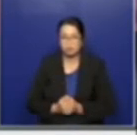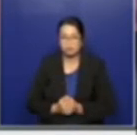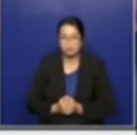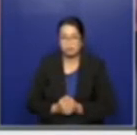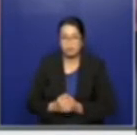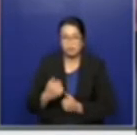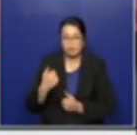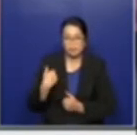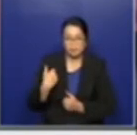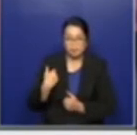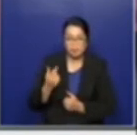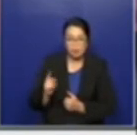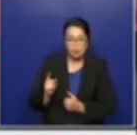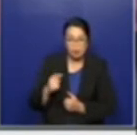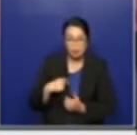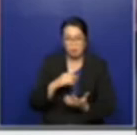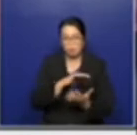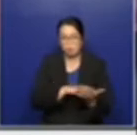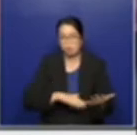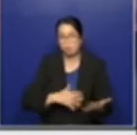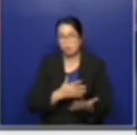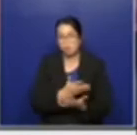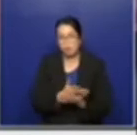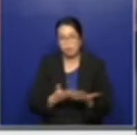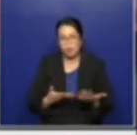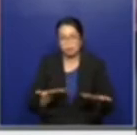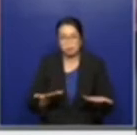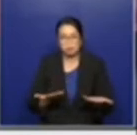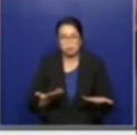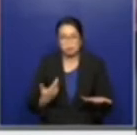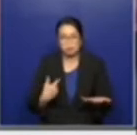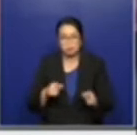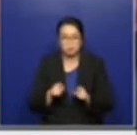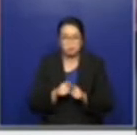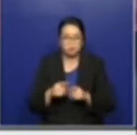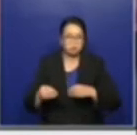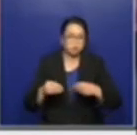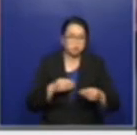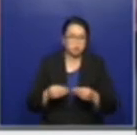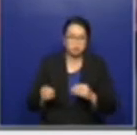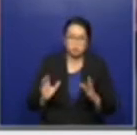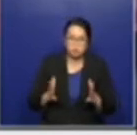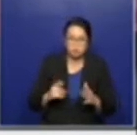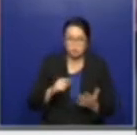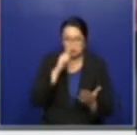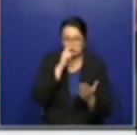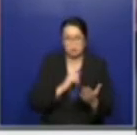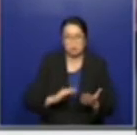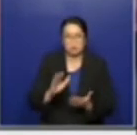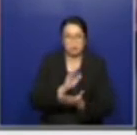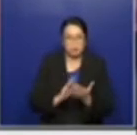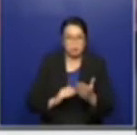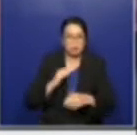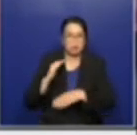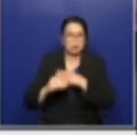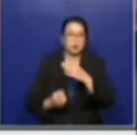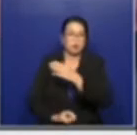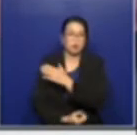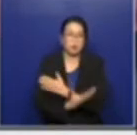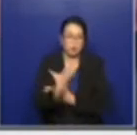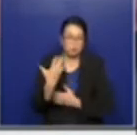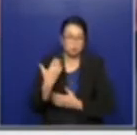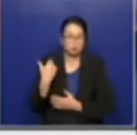ามีการที่จะวางแผนที่ไม่มีความยืดหยุ่นก็ทำให้การพัฒนาประเทศเนี่ยขาดโอกาสที่สำคัญ